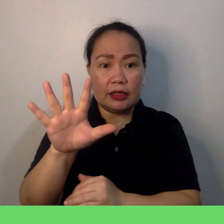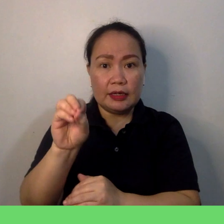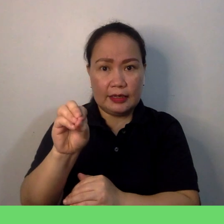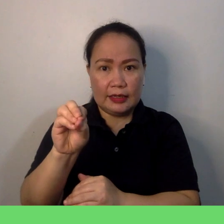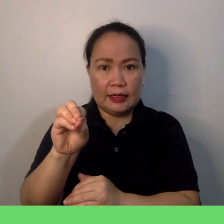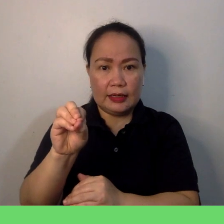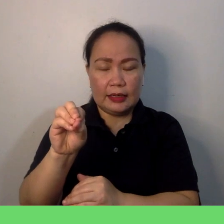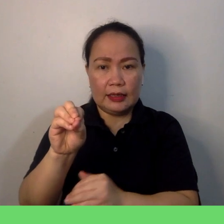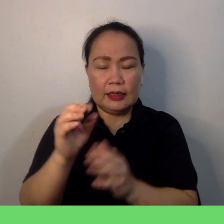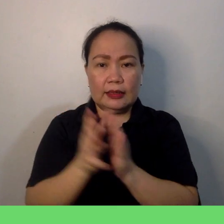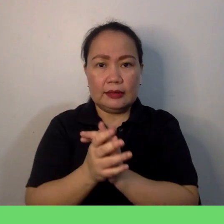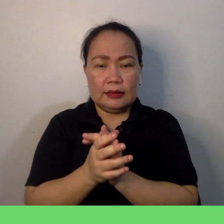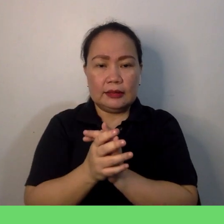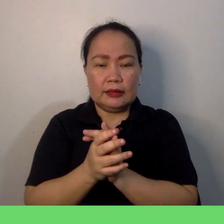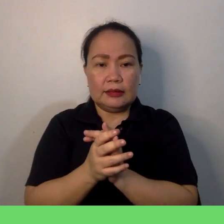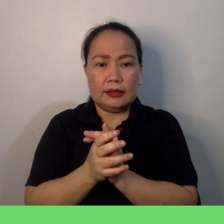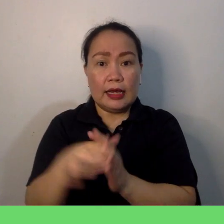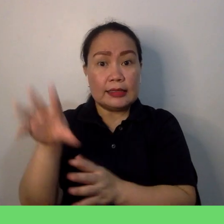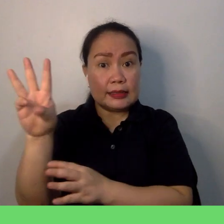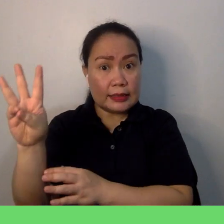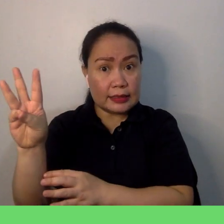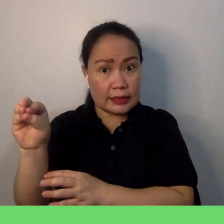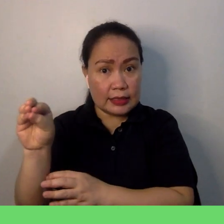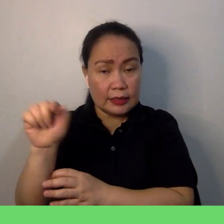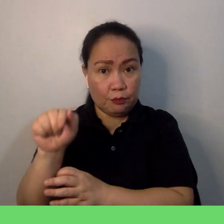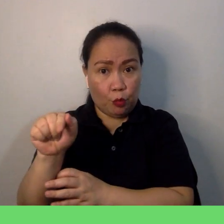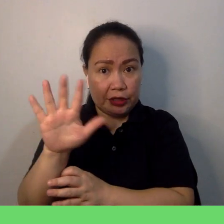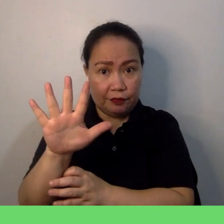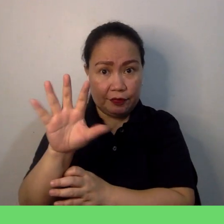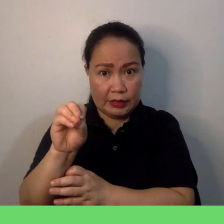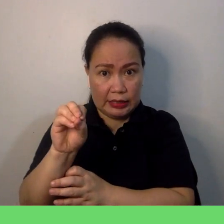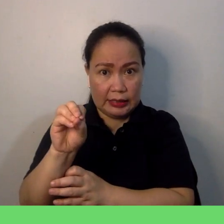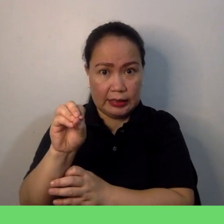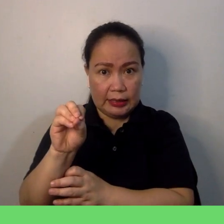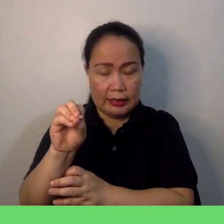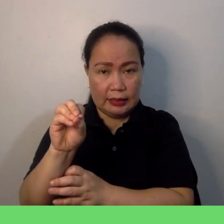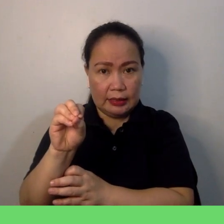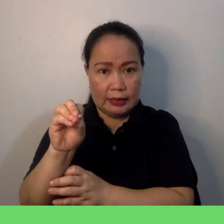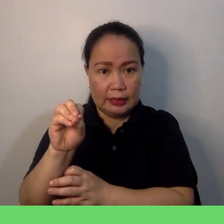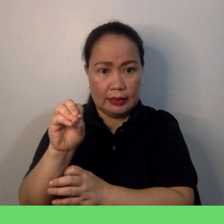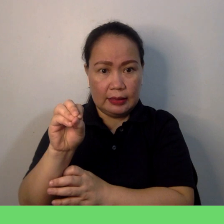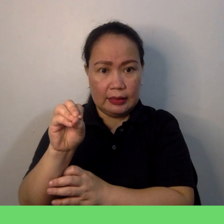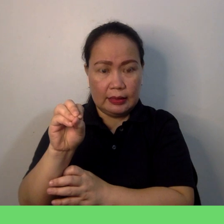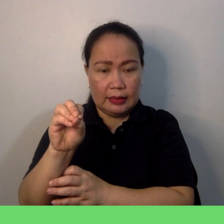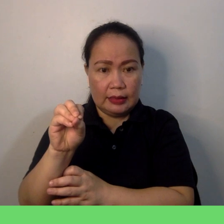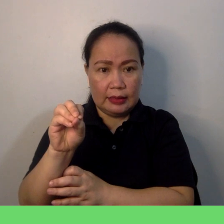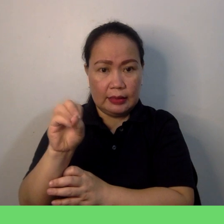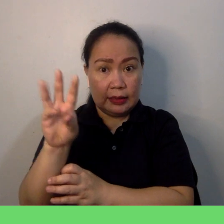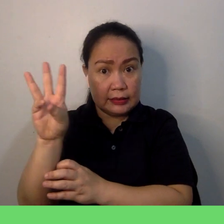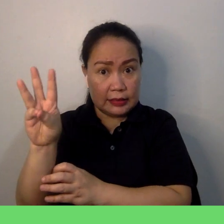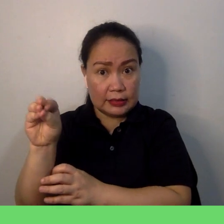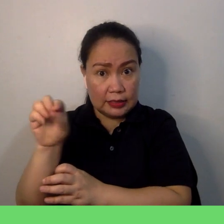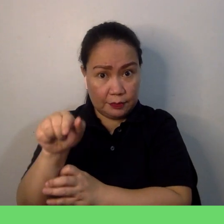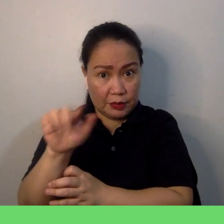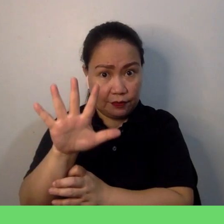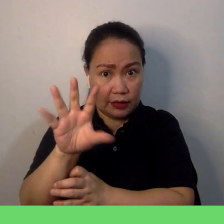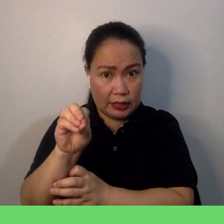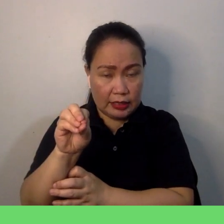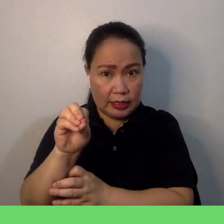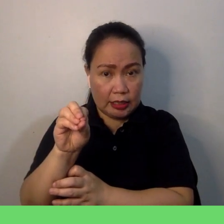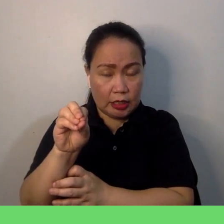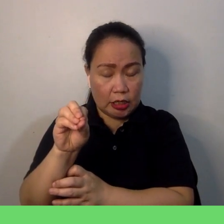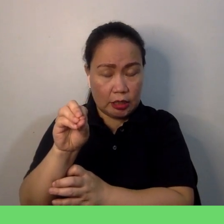is 60 pesos, ay 60 pesos and 50 centavos. So, dun sa 6050, yun po